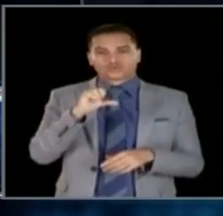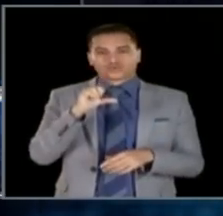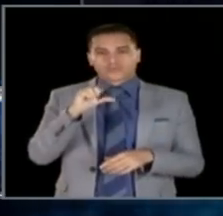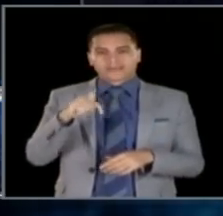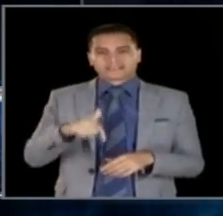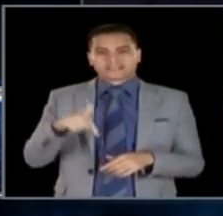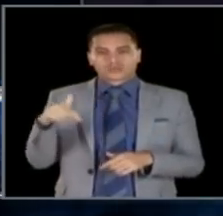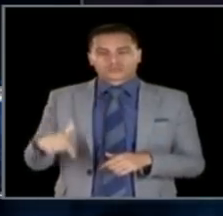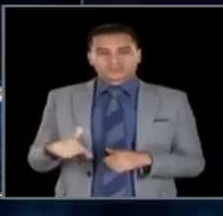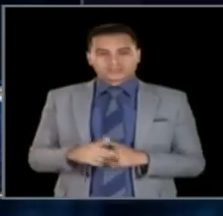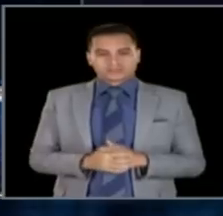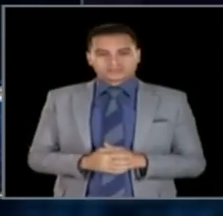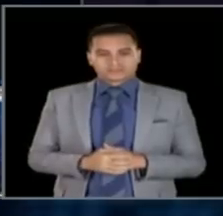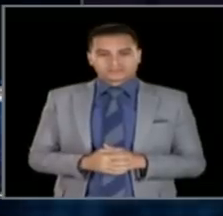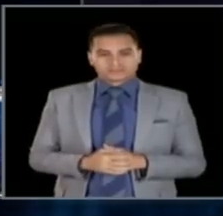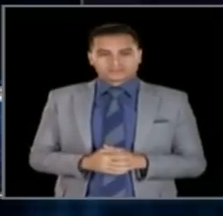1966.